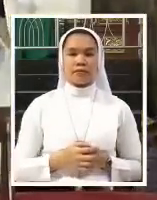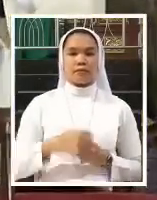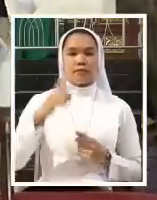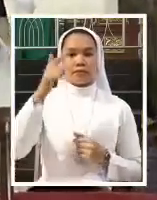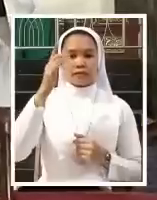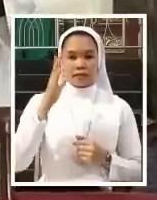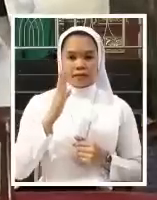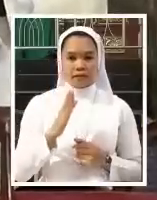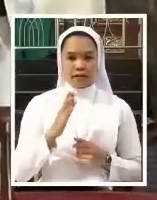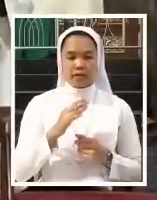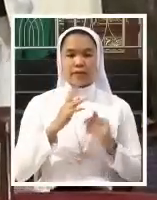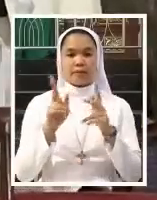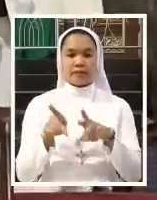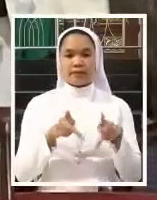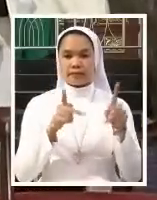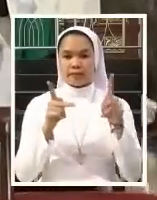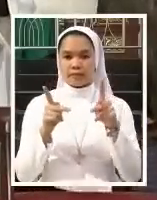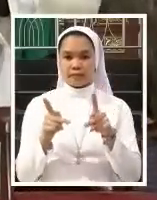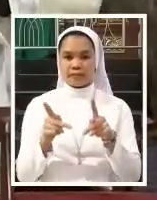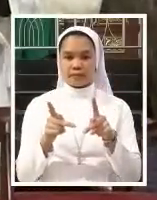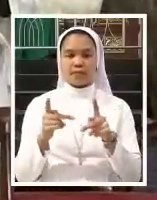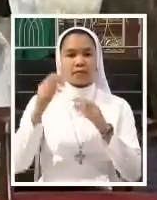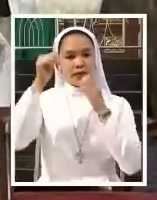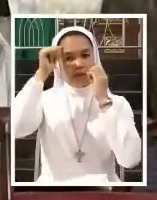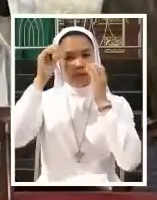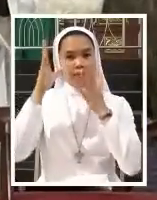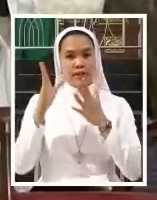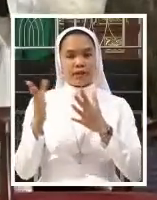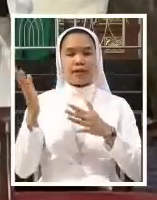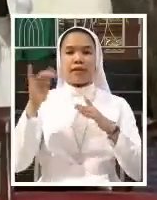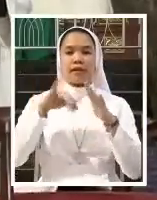Diyos na makakamhan amang langit nun,